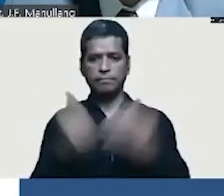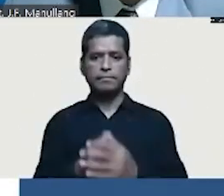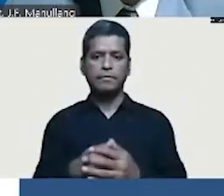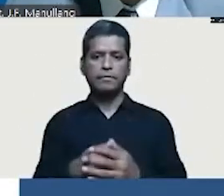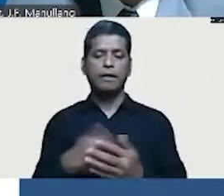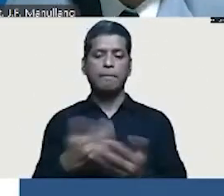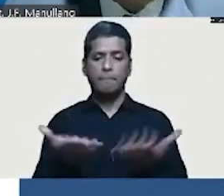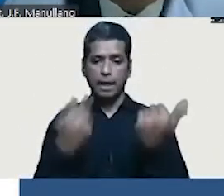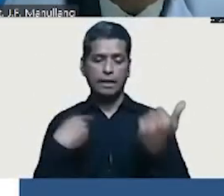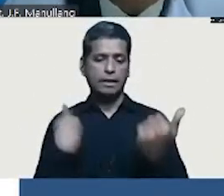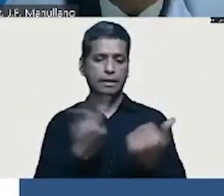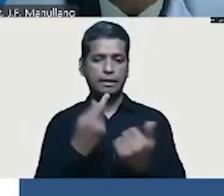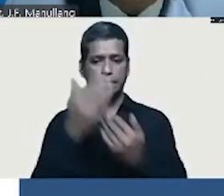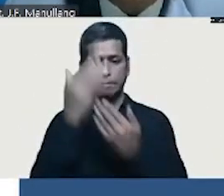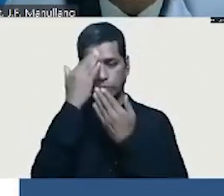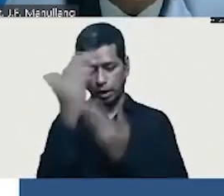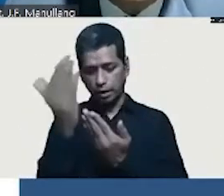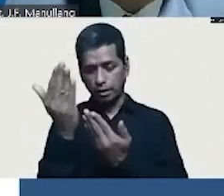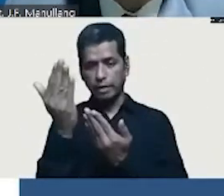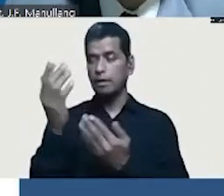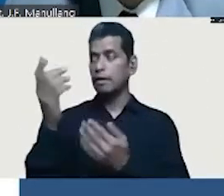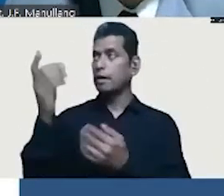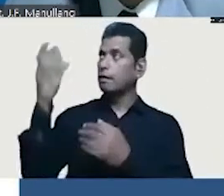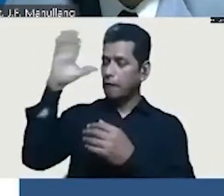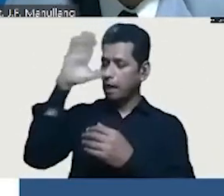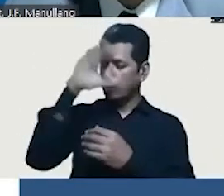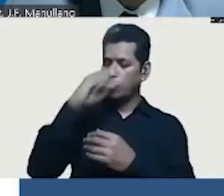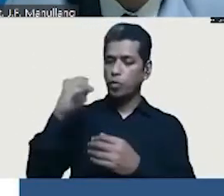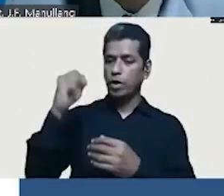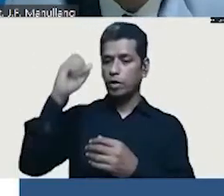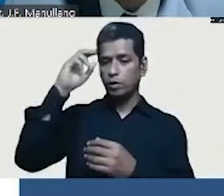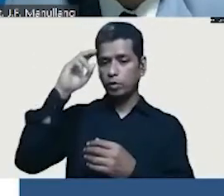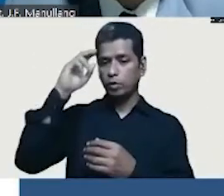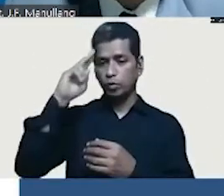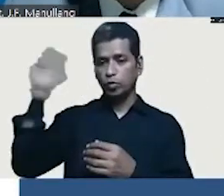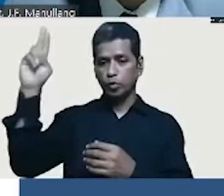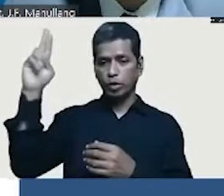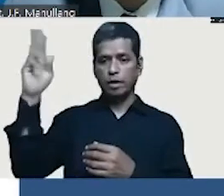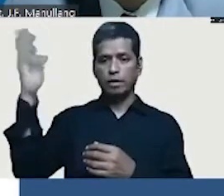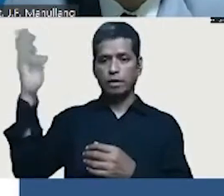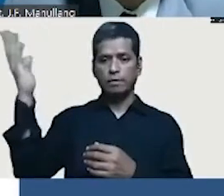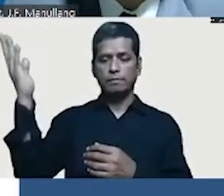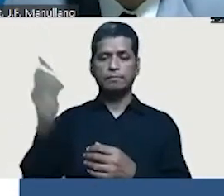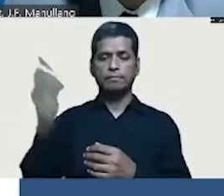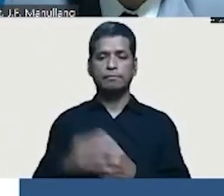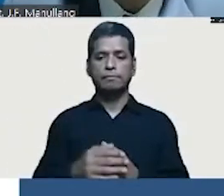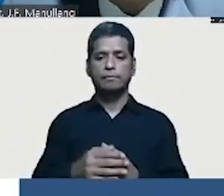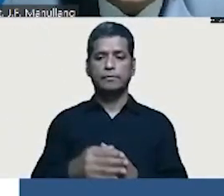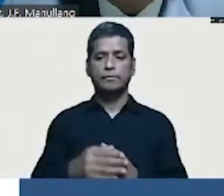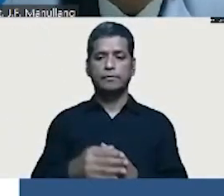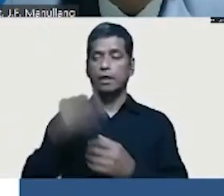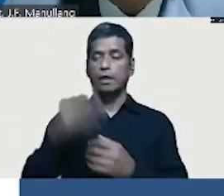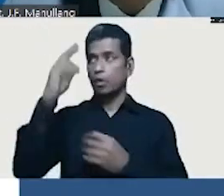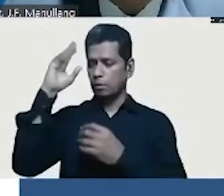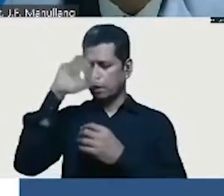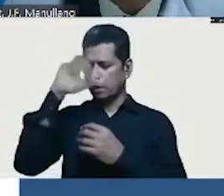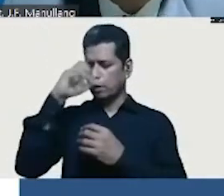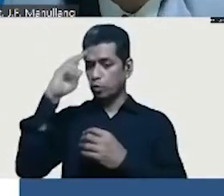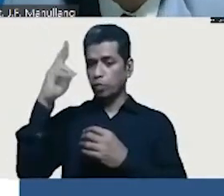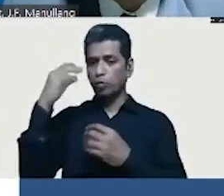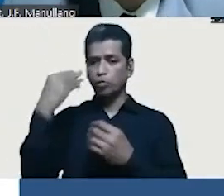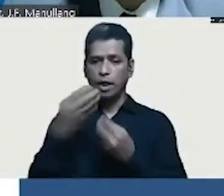kemahatahuan Tuhan kemahatahuan Tuhan itu telah dinyatakannya melalui FirmanNya